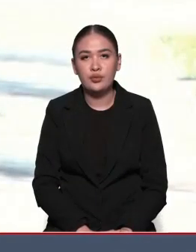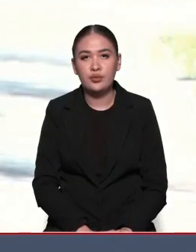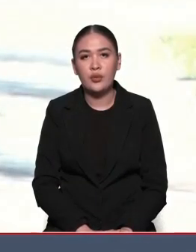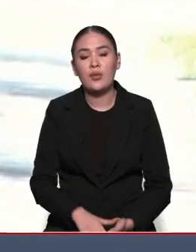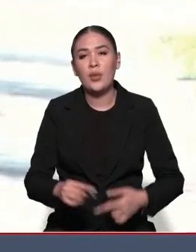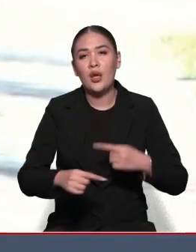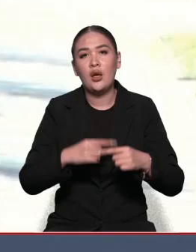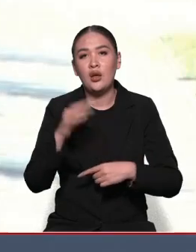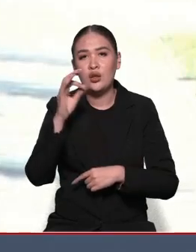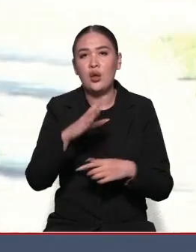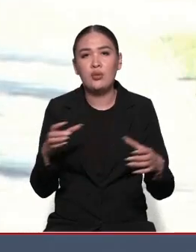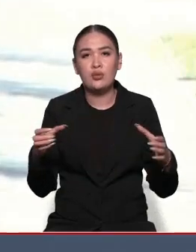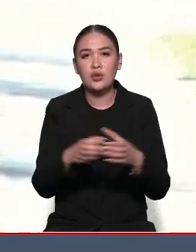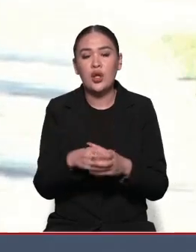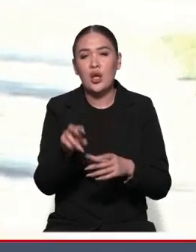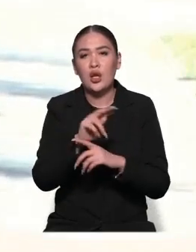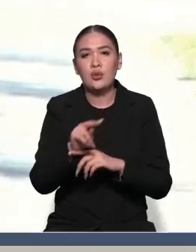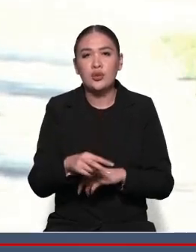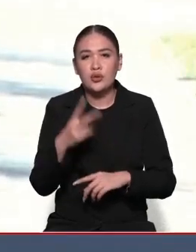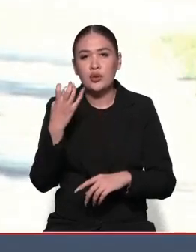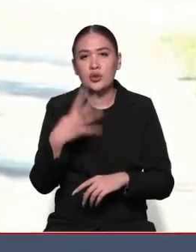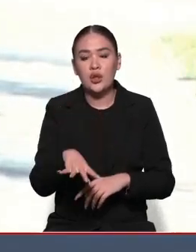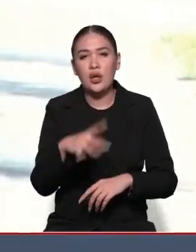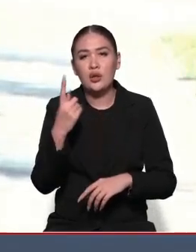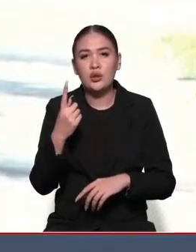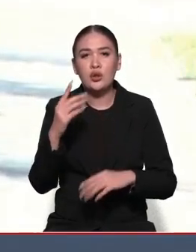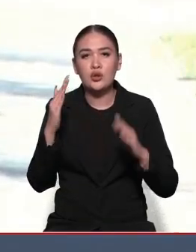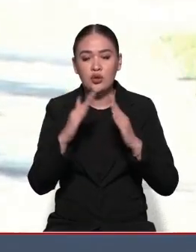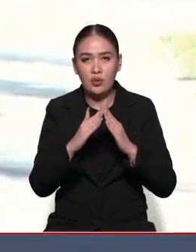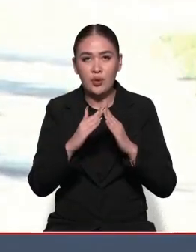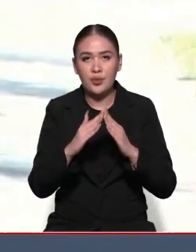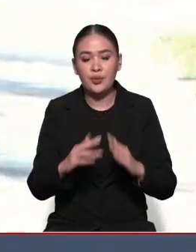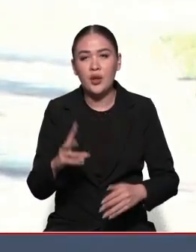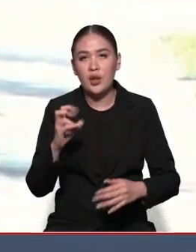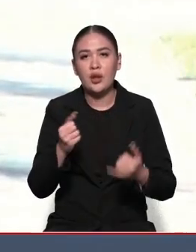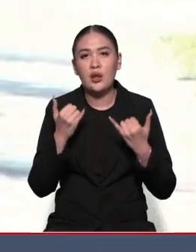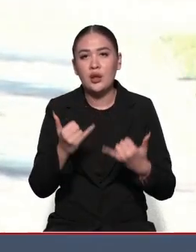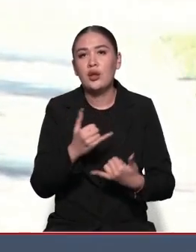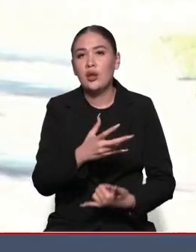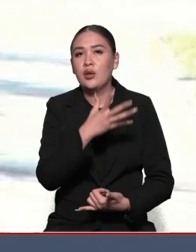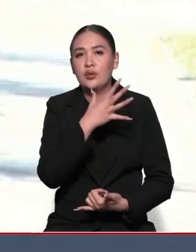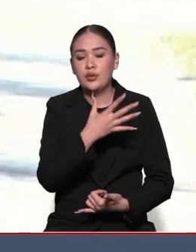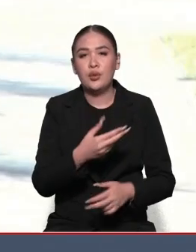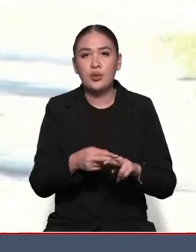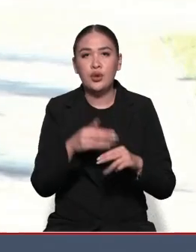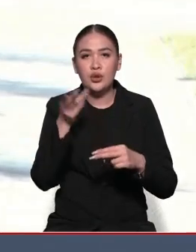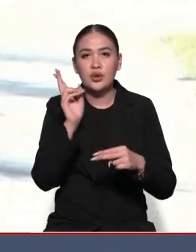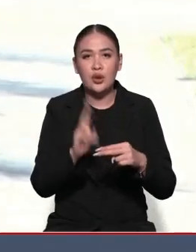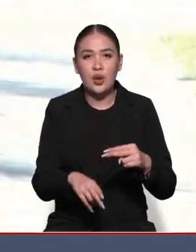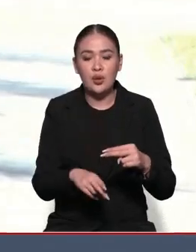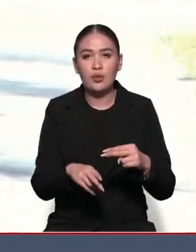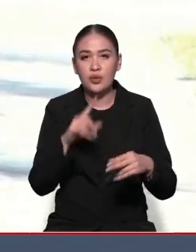Механизированными бригадами у нас проводится ремонт 241 дома. На данный момент уже ими завершено,